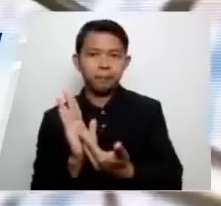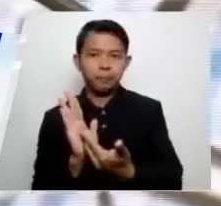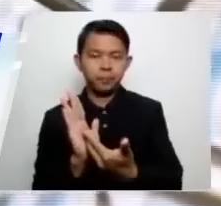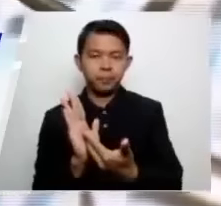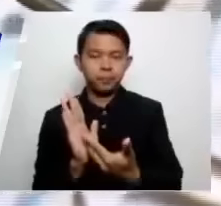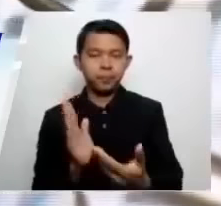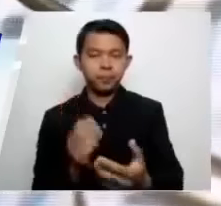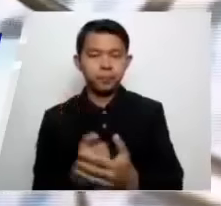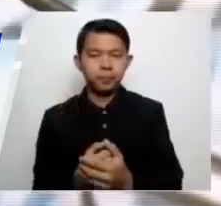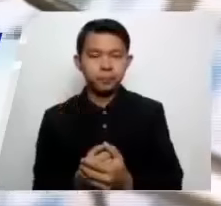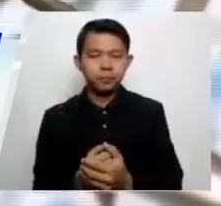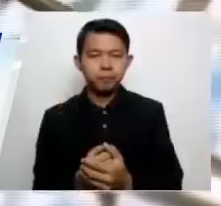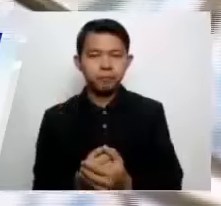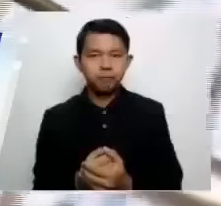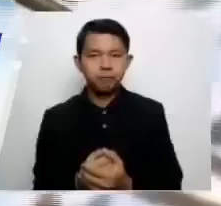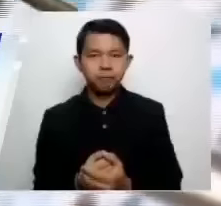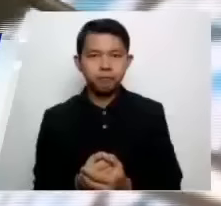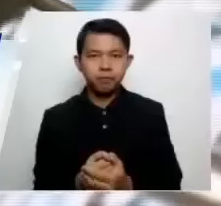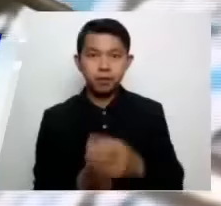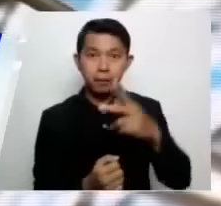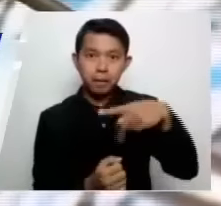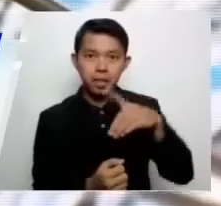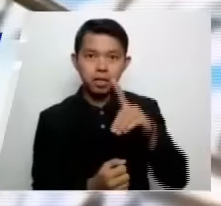ng PDEA.